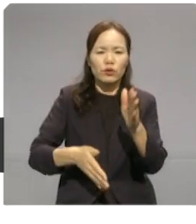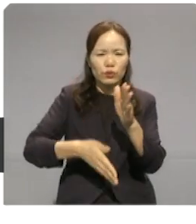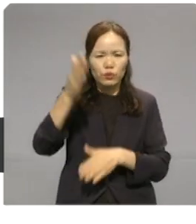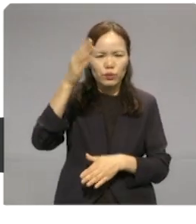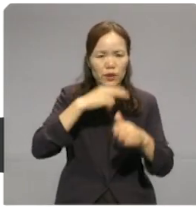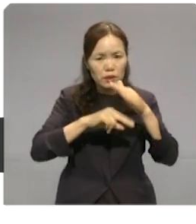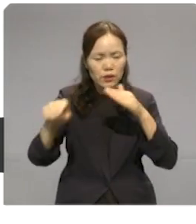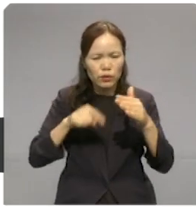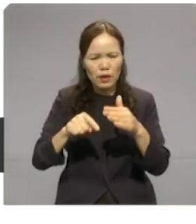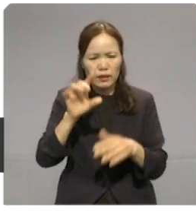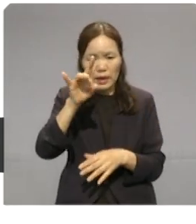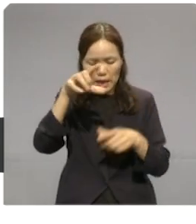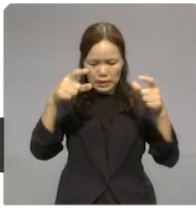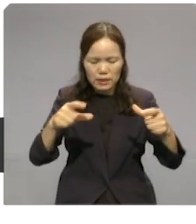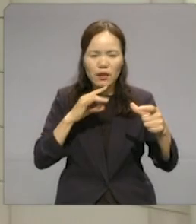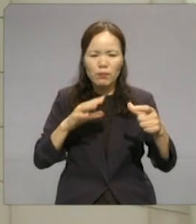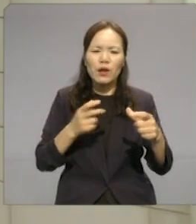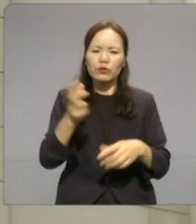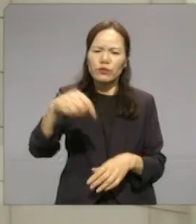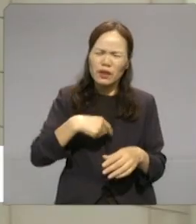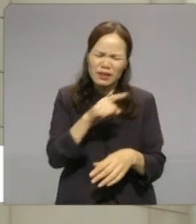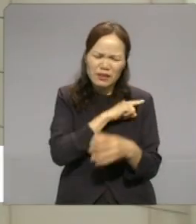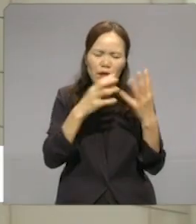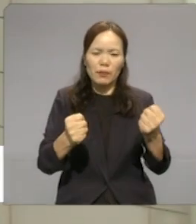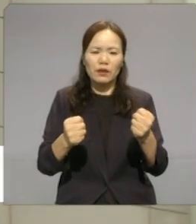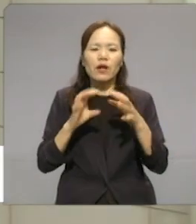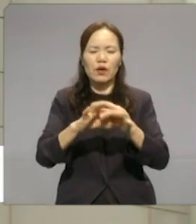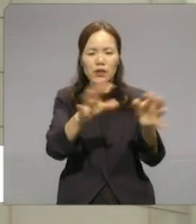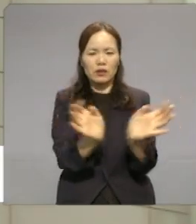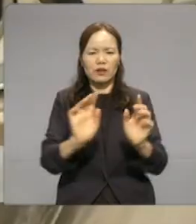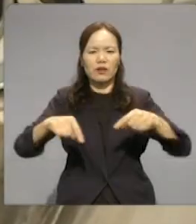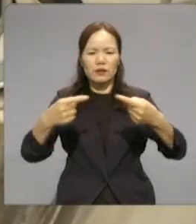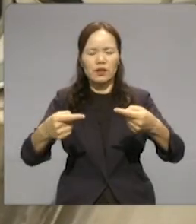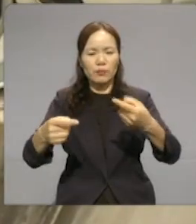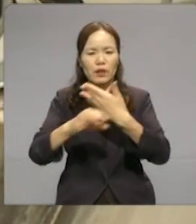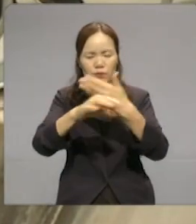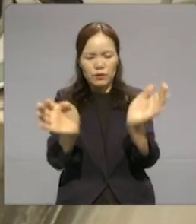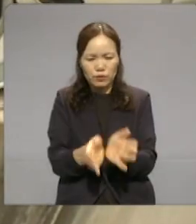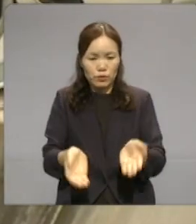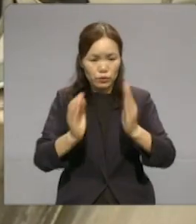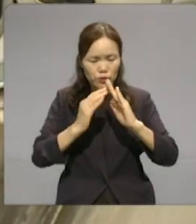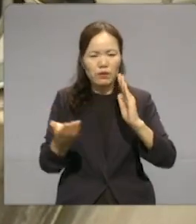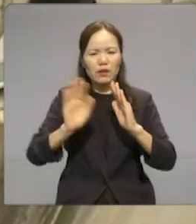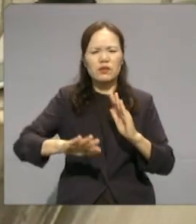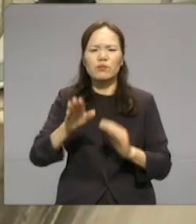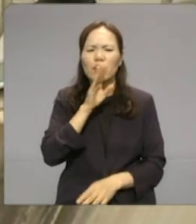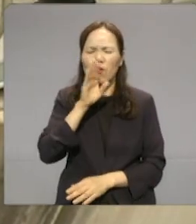노선 기준으로 가장 많았습니다. 최근에는 관련 기관이 참여하는 태스크포스까지 꾸렸지만